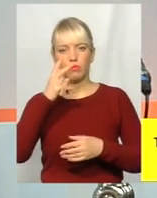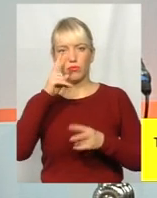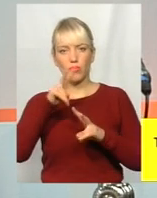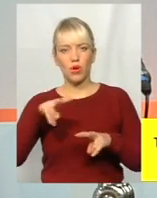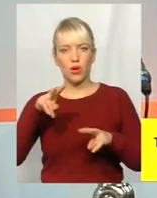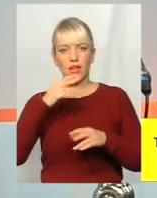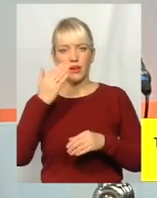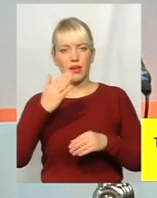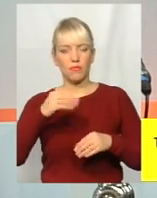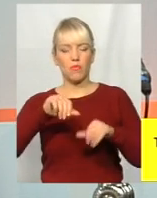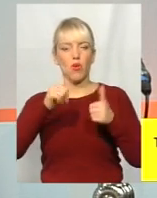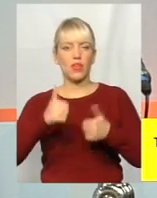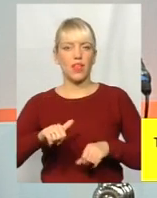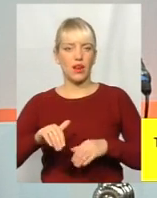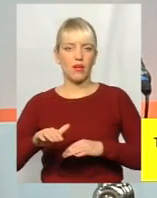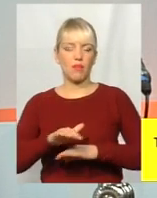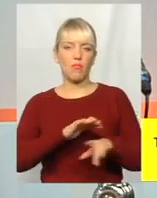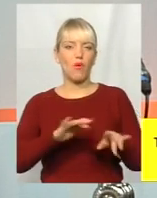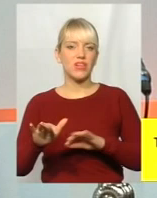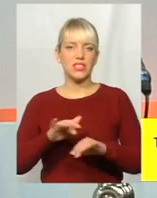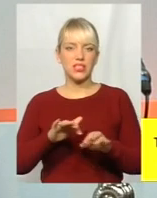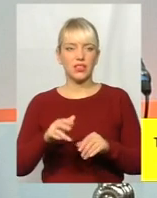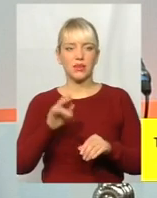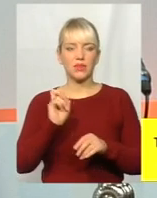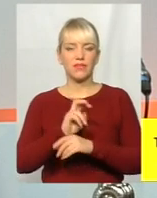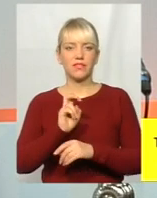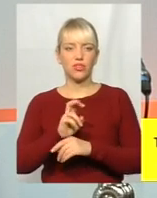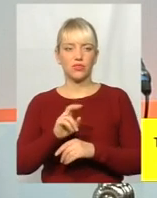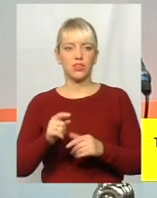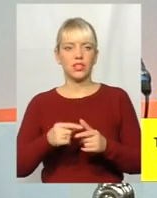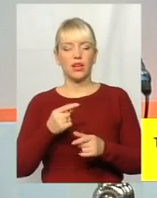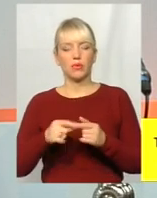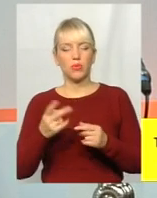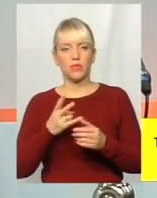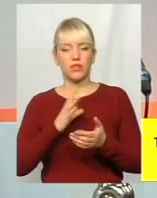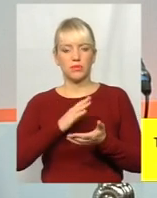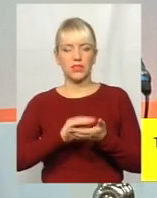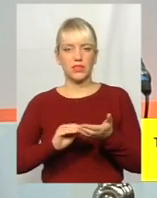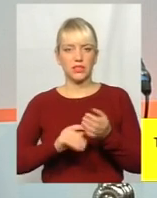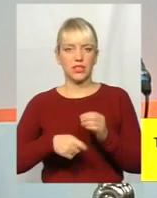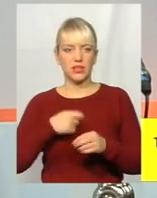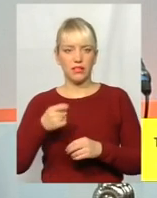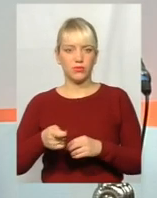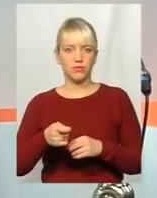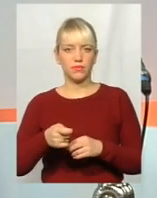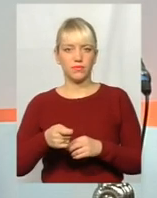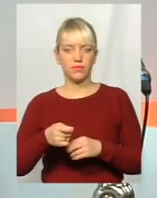модель їх поведінки при відвідуванні або поданні заявок, або написання